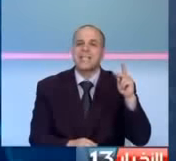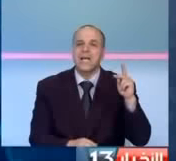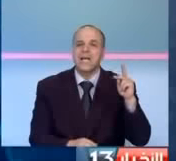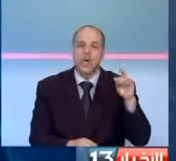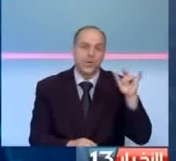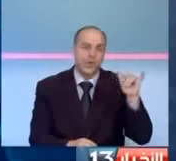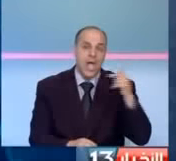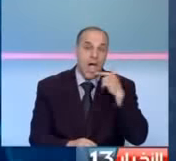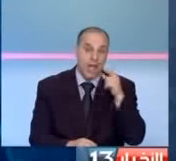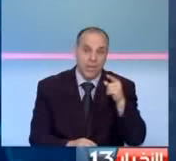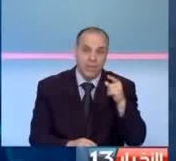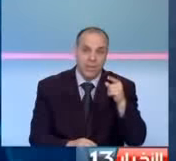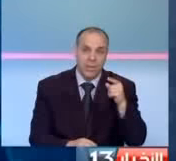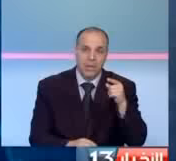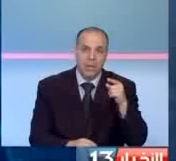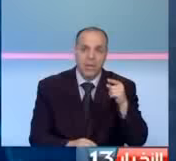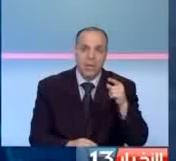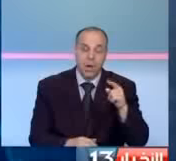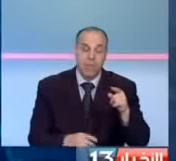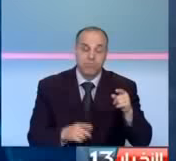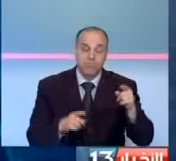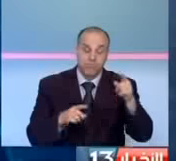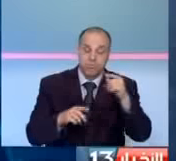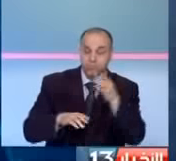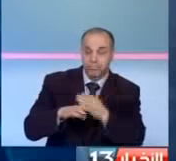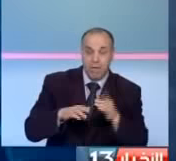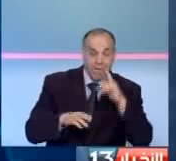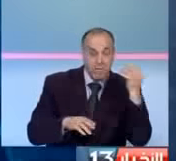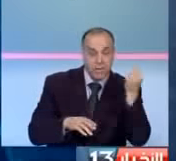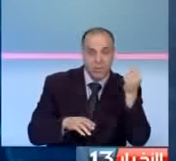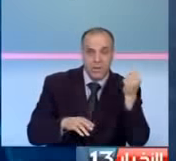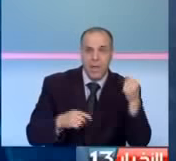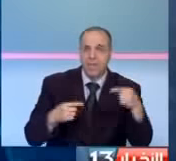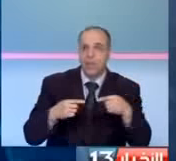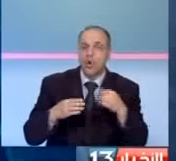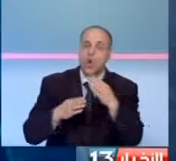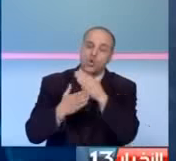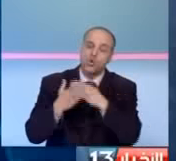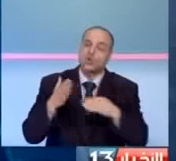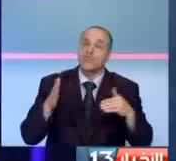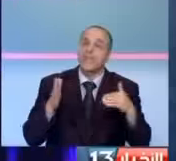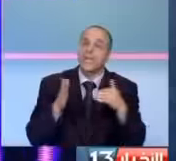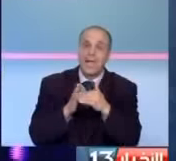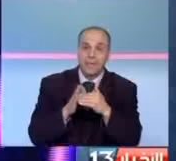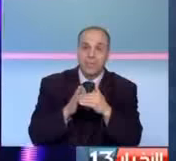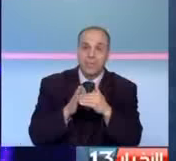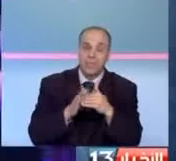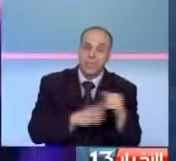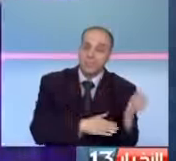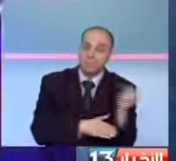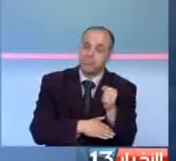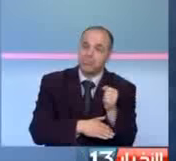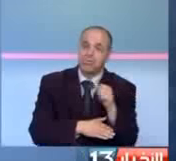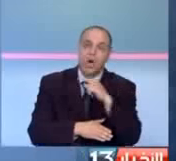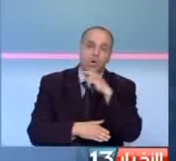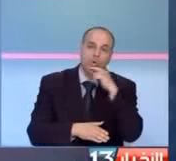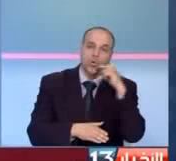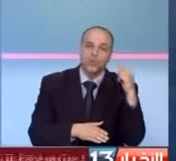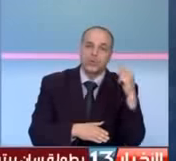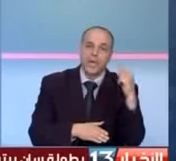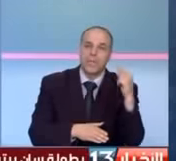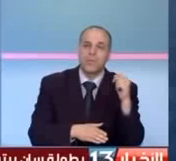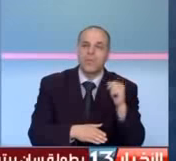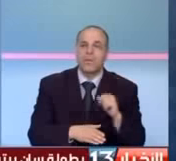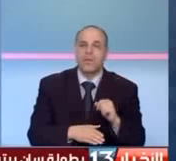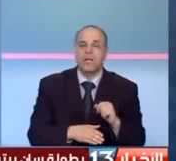يوليا بوتنسيفا عقد المتأهلات للدور نصف النهائي إثر تغلبها على الروسية